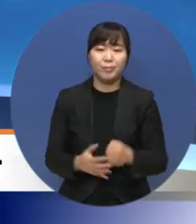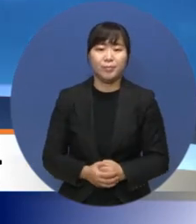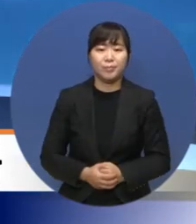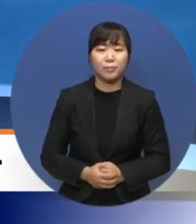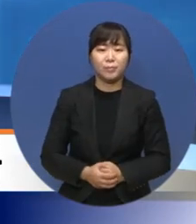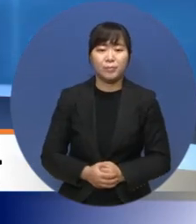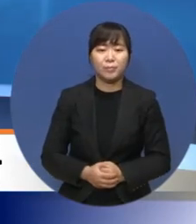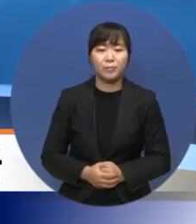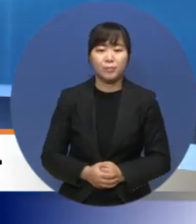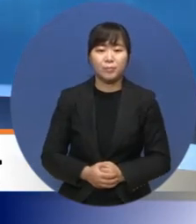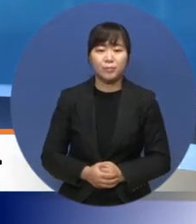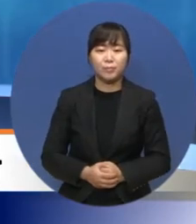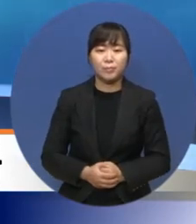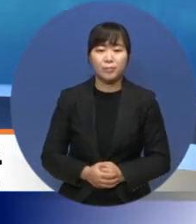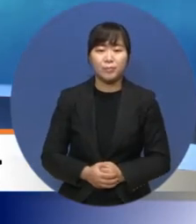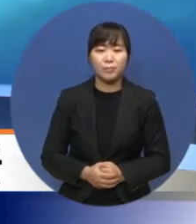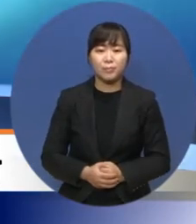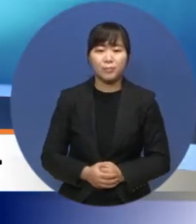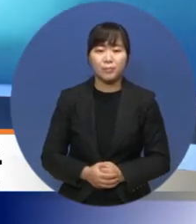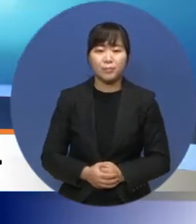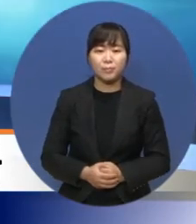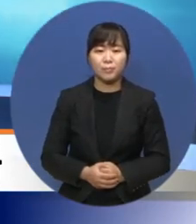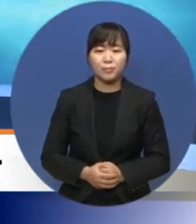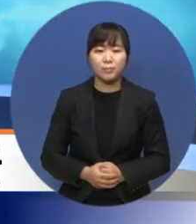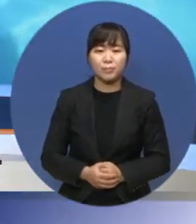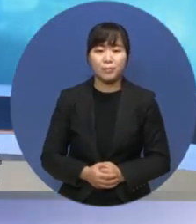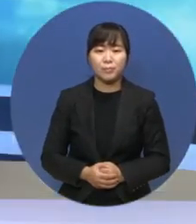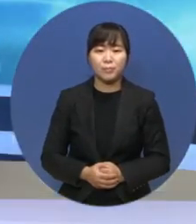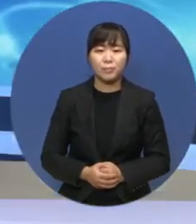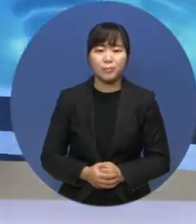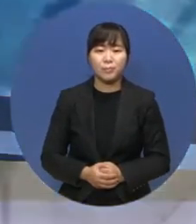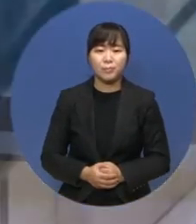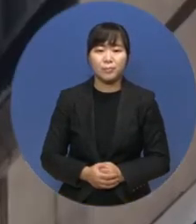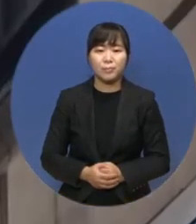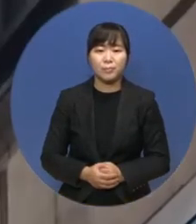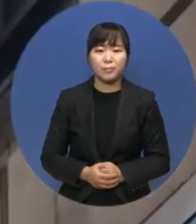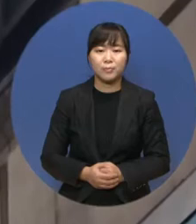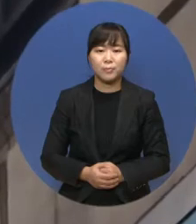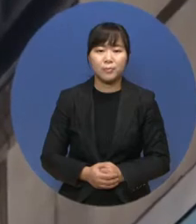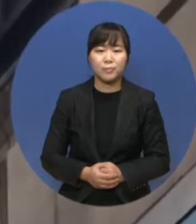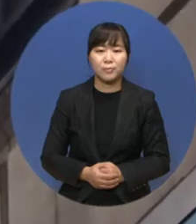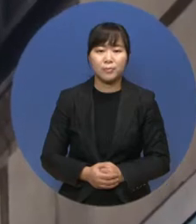있는데요. 자세한 소식 이오비 통신원이 전합니다.